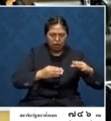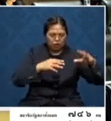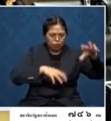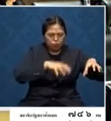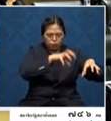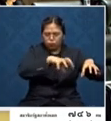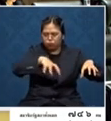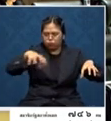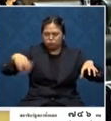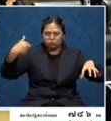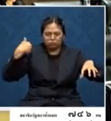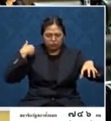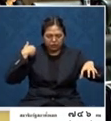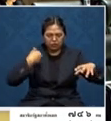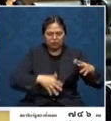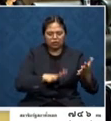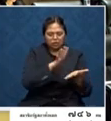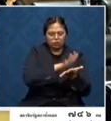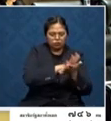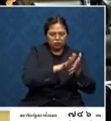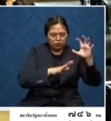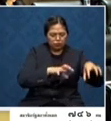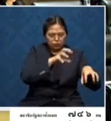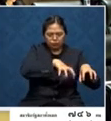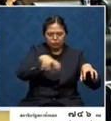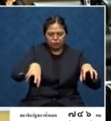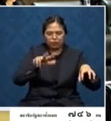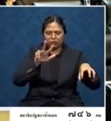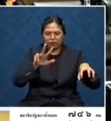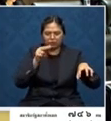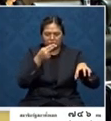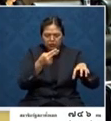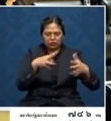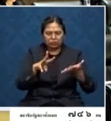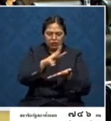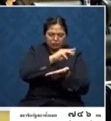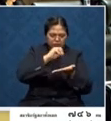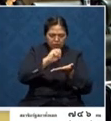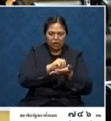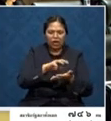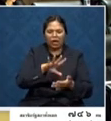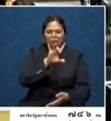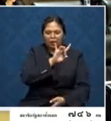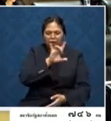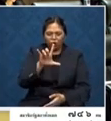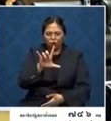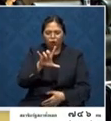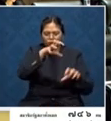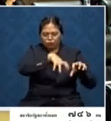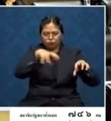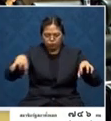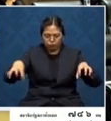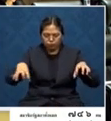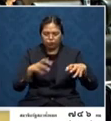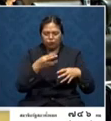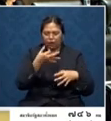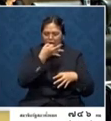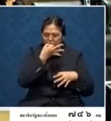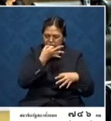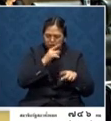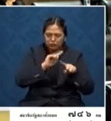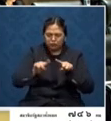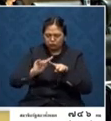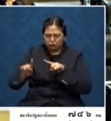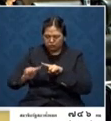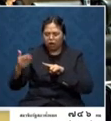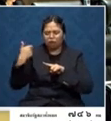ายเรามีโรงเรียนกว่า 30,000 แห่งทั่วประเทศค่ะวิทยาลัยมหาวิทยาลัยกว่า800แห่งมีศูนย์อาชีวะศูนย์เรียนรู้ต่างๆม